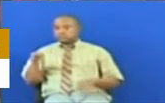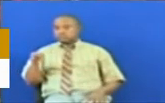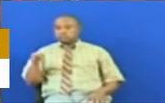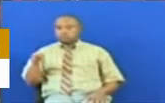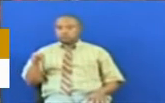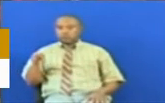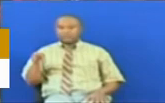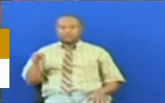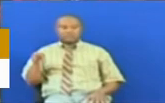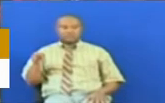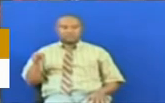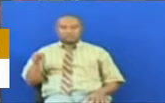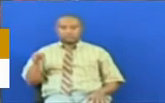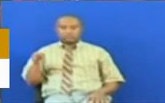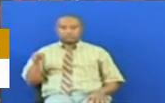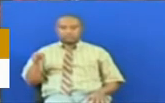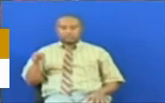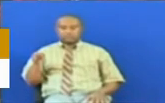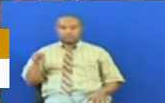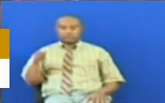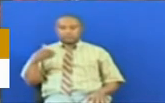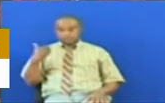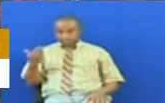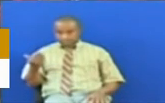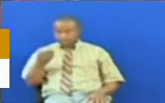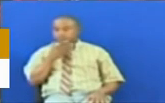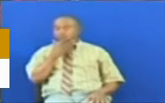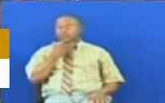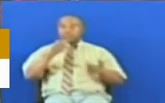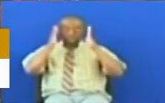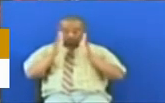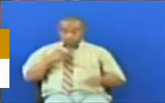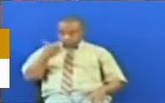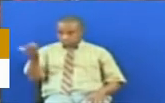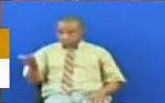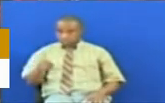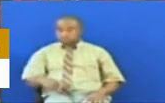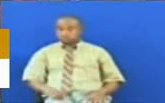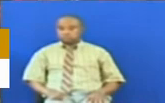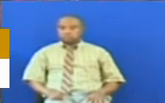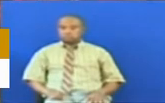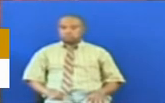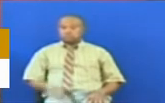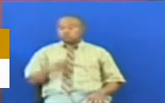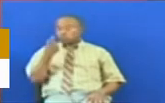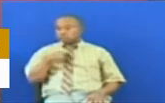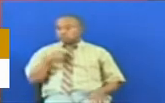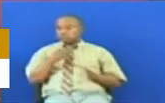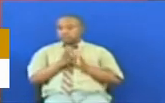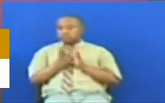usimamizi na uendeshaji mzuri wa deep sea fisheries. Mheshimiwa Spika, kwanza nimshukuru Mwenyezi Mungu kwa